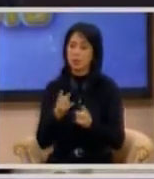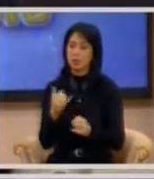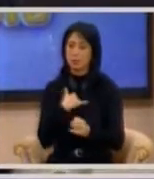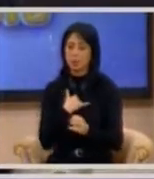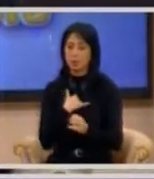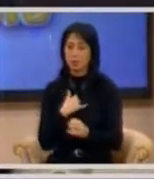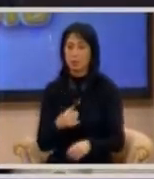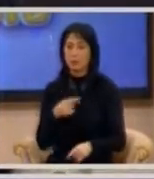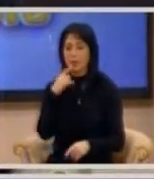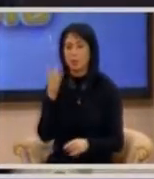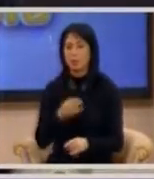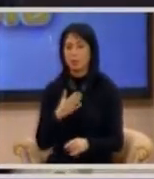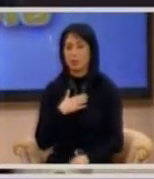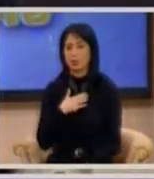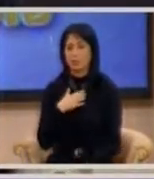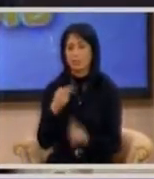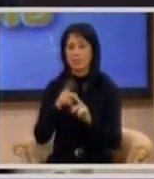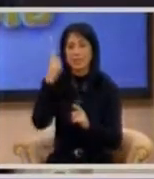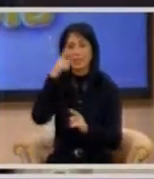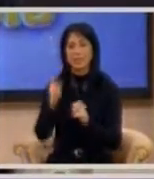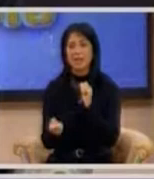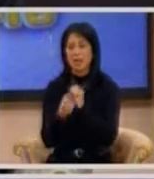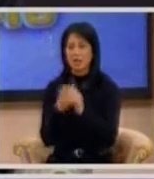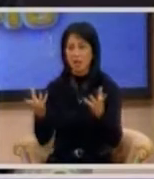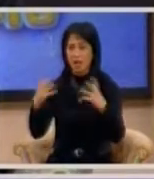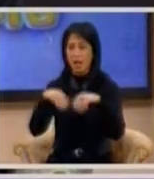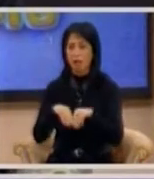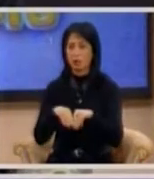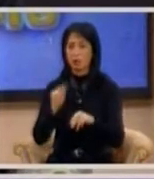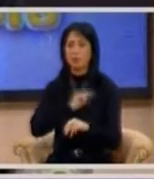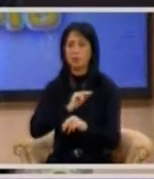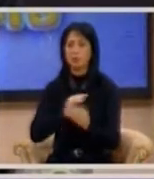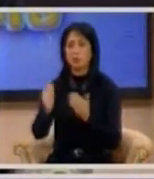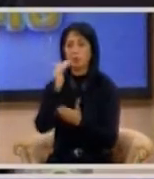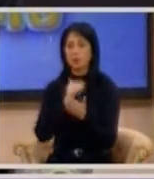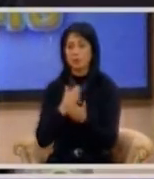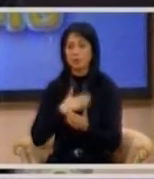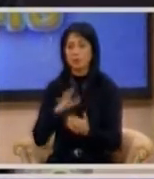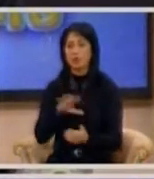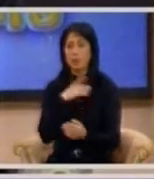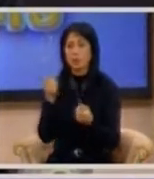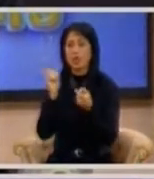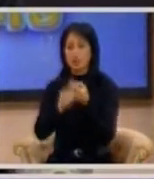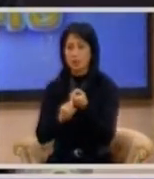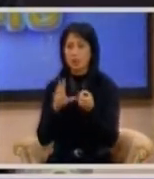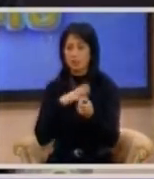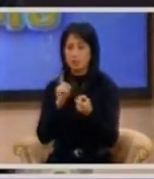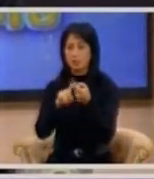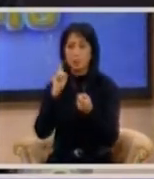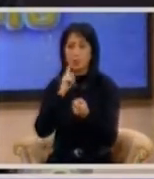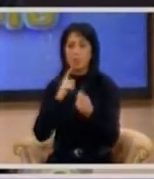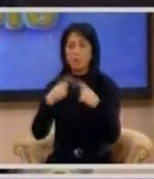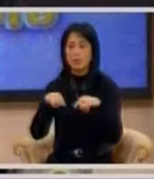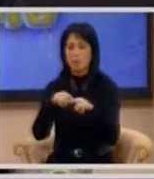უნდა, ჩვენ ეს იდეა გაჩნდა ერთობლივი მუშაობის შედეგად. ჩვენ ჰქონდა კავშირი, რა თქმა უნდა, ყურთა